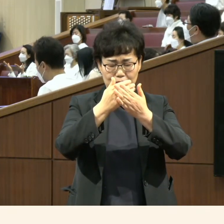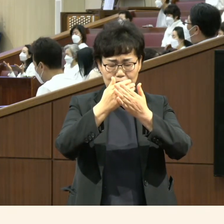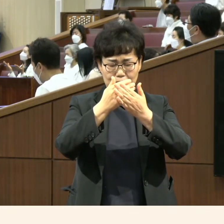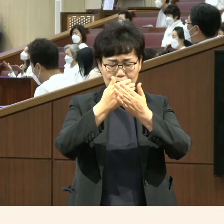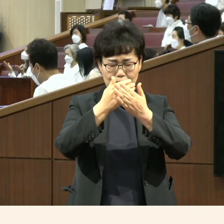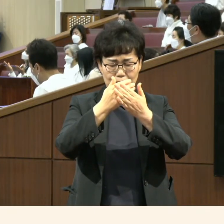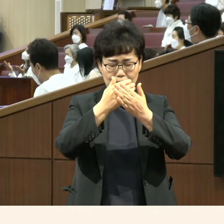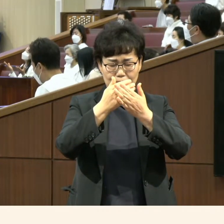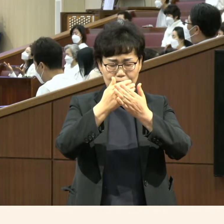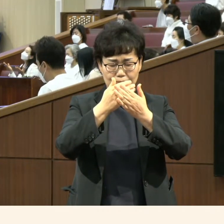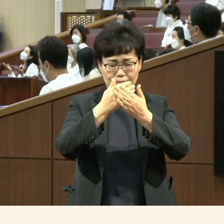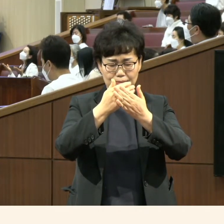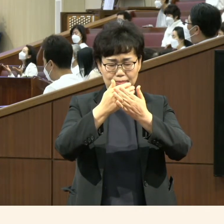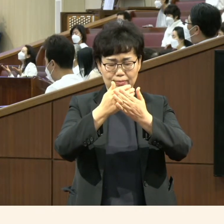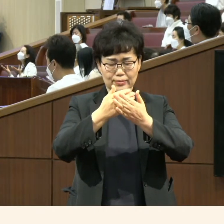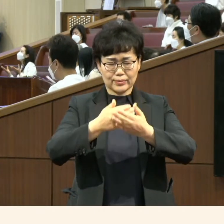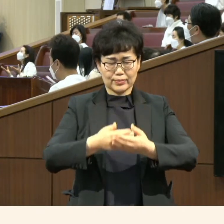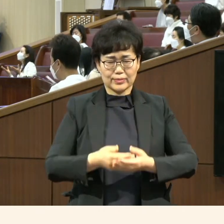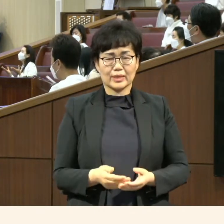받으소서.